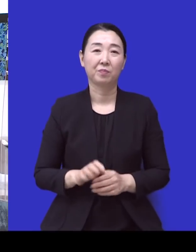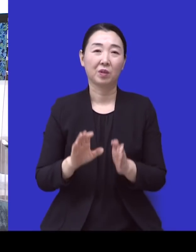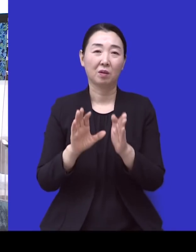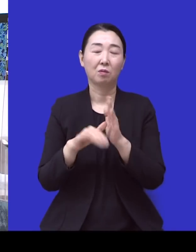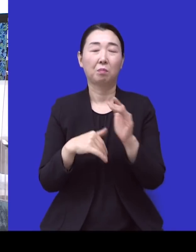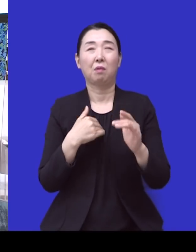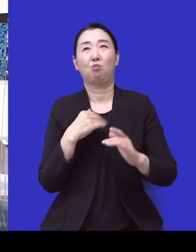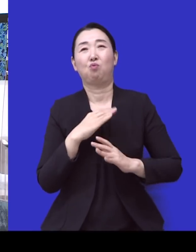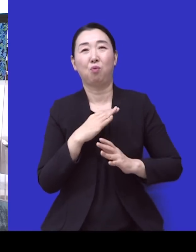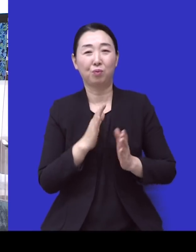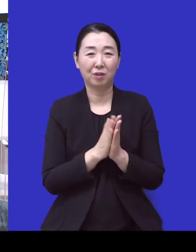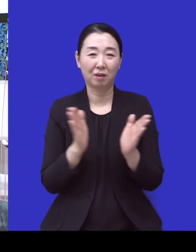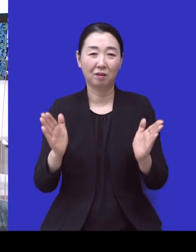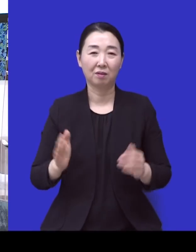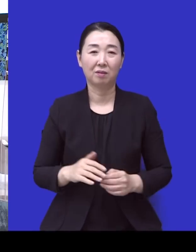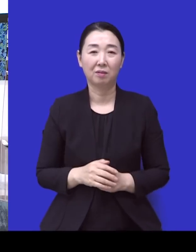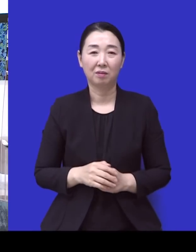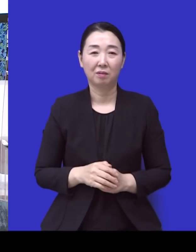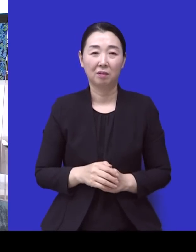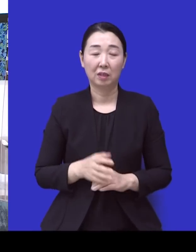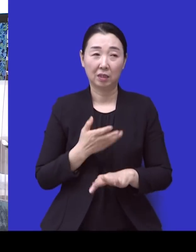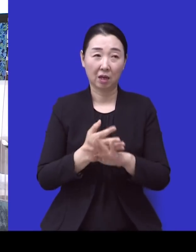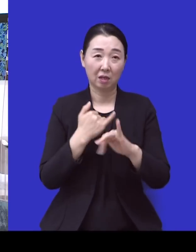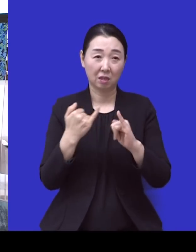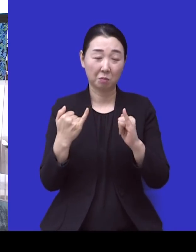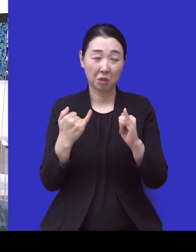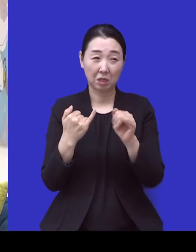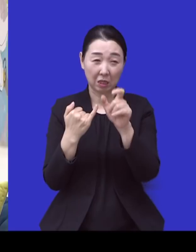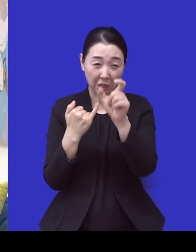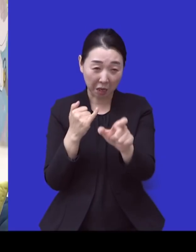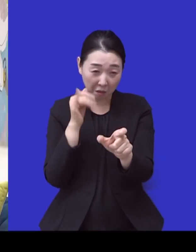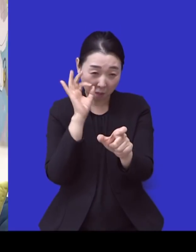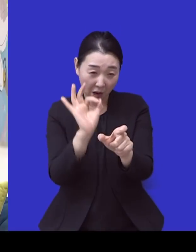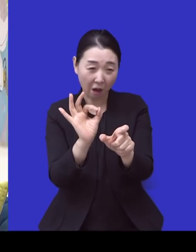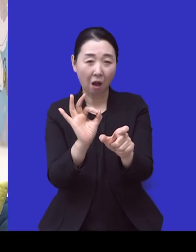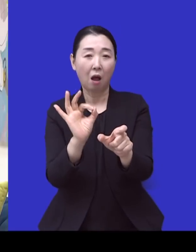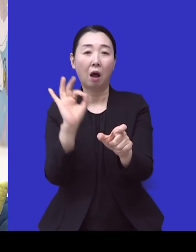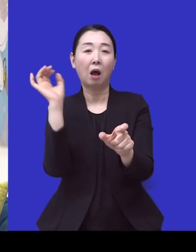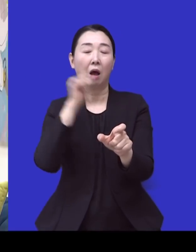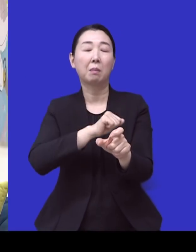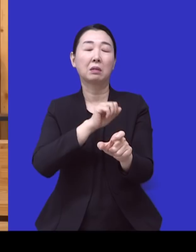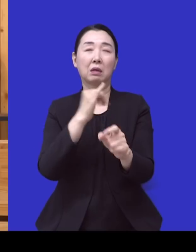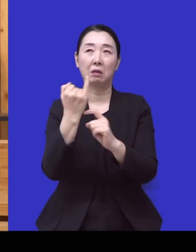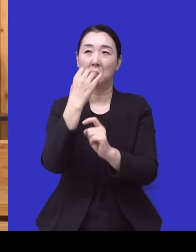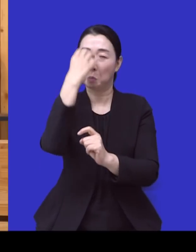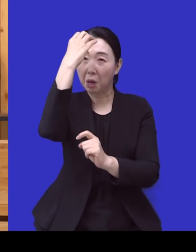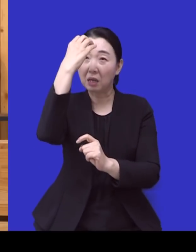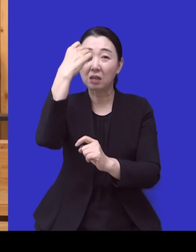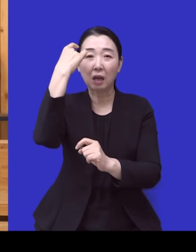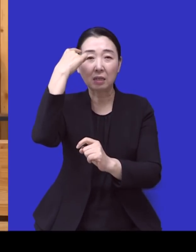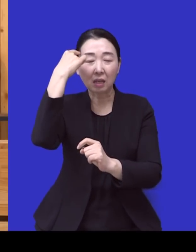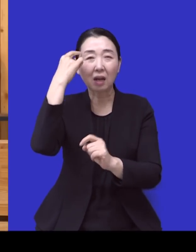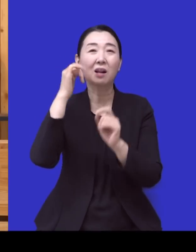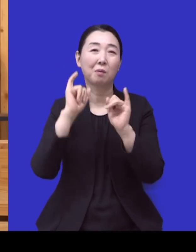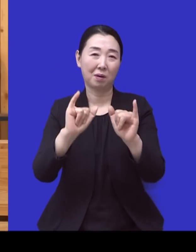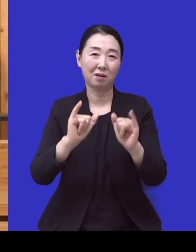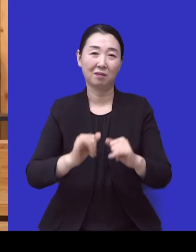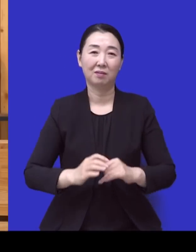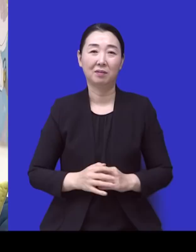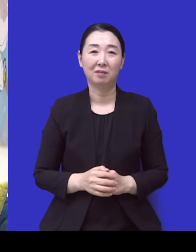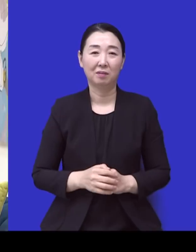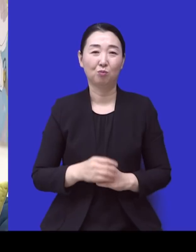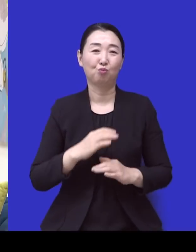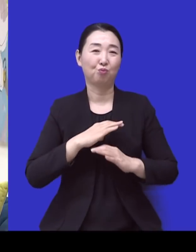약간 두려워지기 시작하는 거예요. 다른 분들도 그분의 댓글을 보고 아 맞아 사실 K가 교만하지 막 이렇게 생각을 하실까봐 네.